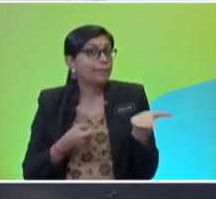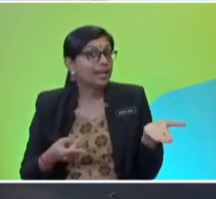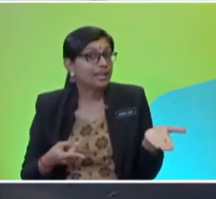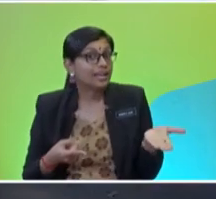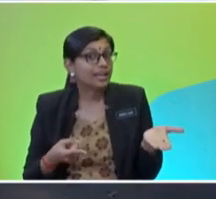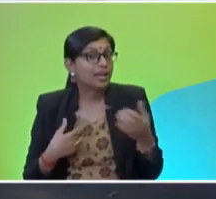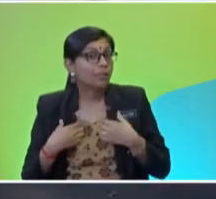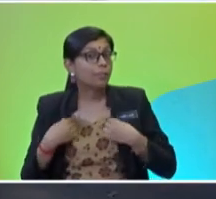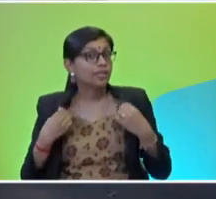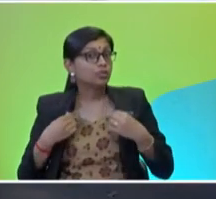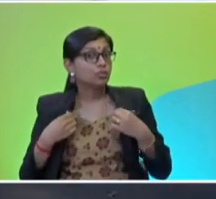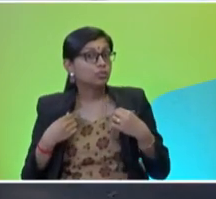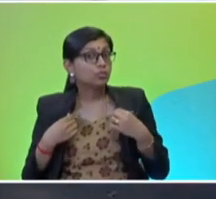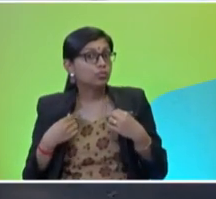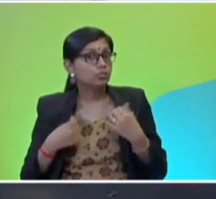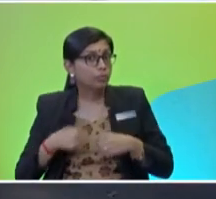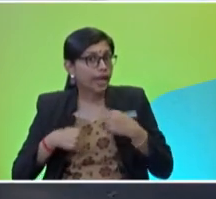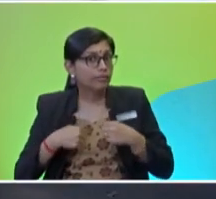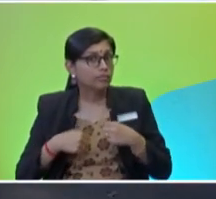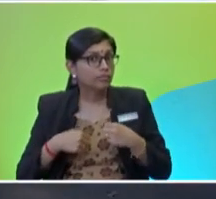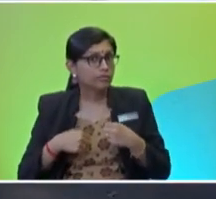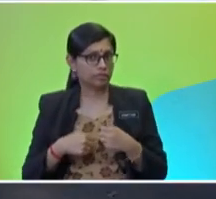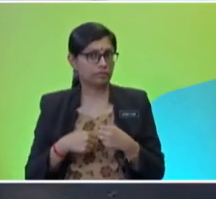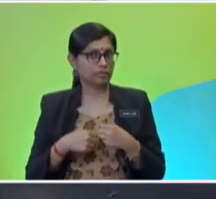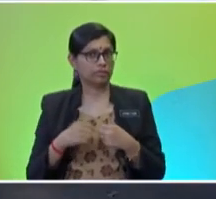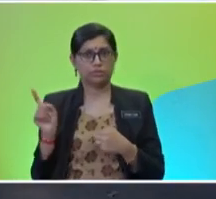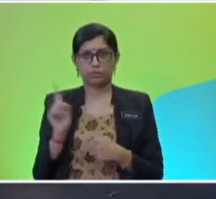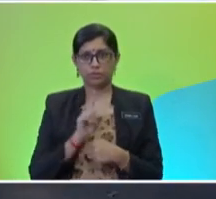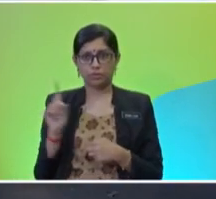Memang tak patutlah kalau pakai baju sukan untuk majlis rasmi.